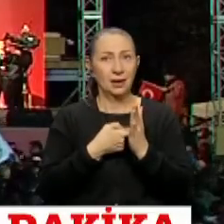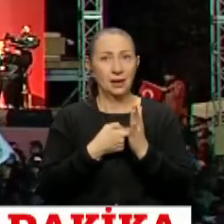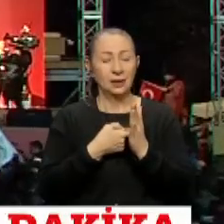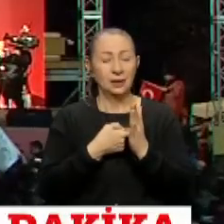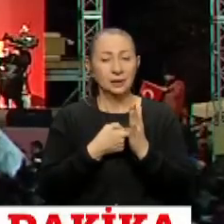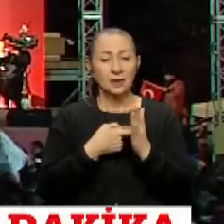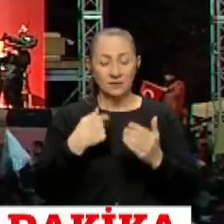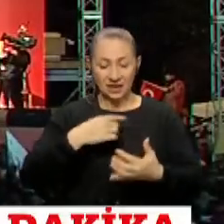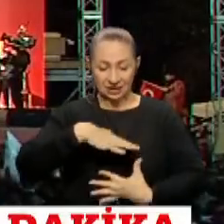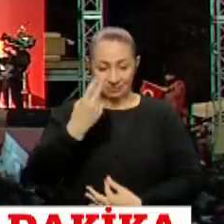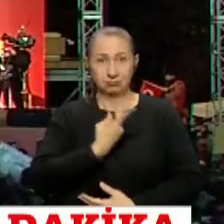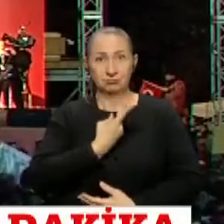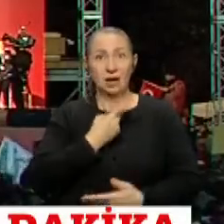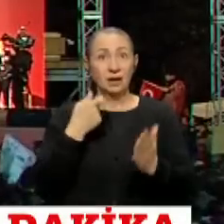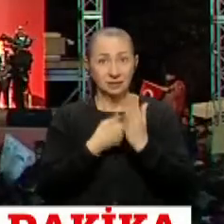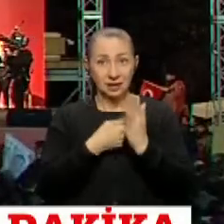ve şahsım adına